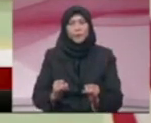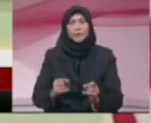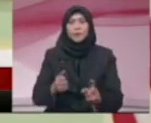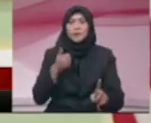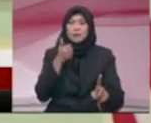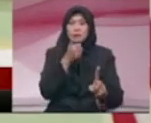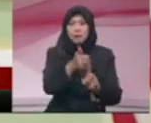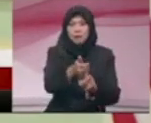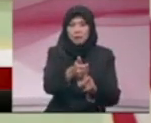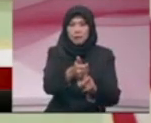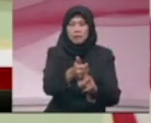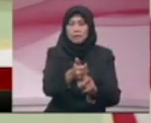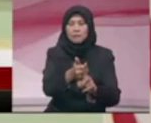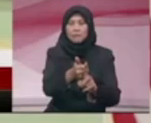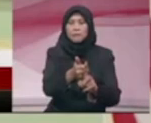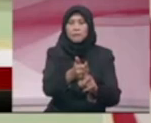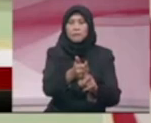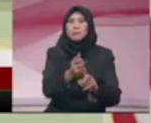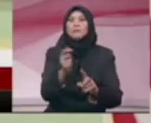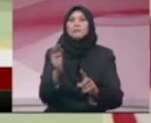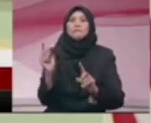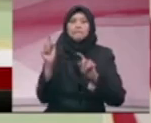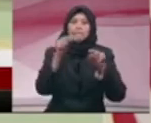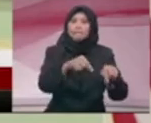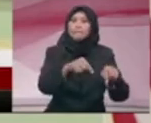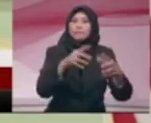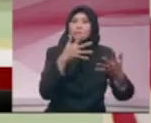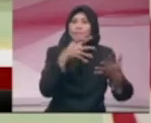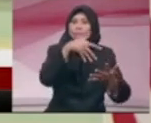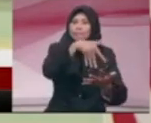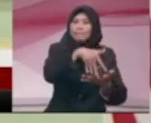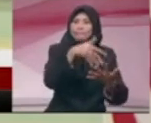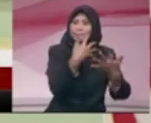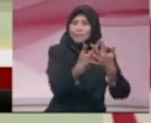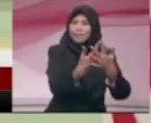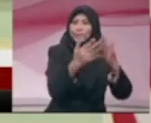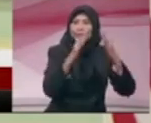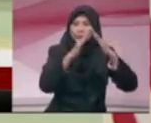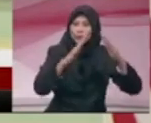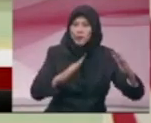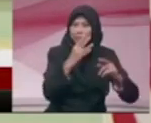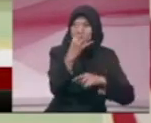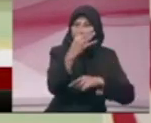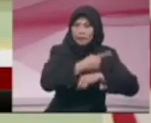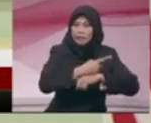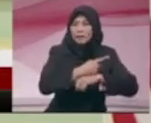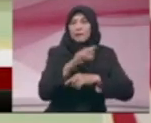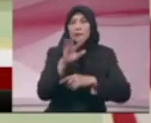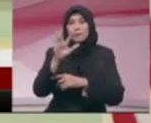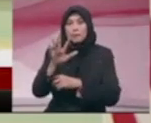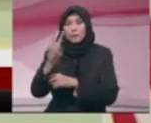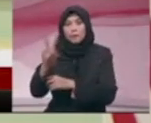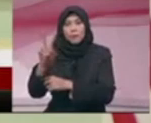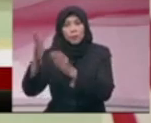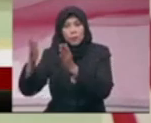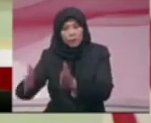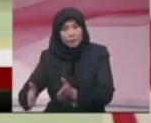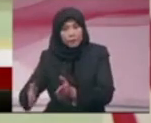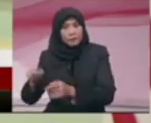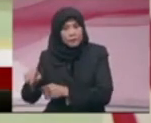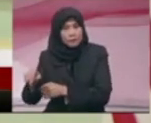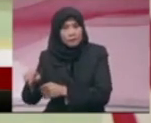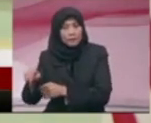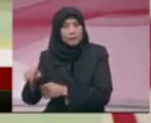diperintah untuk menjalani kuarantin wajib di rumah, manakala 52 orang lagi